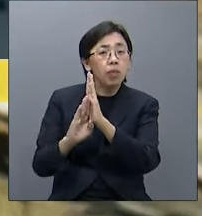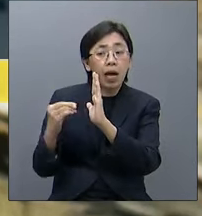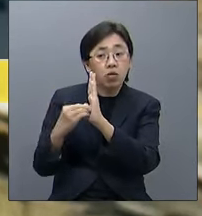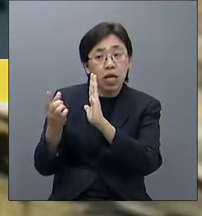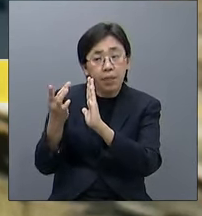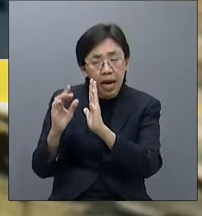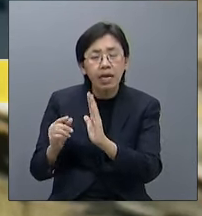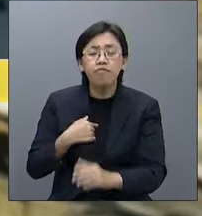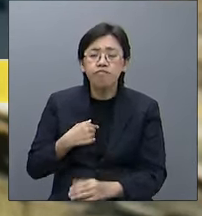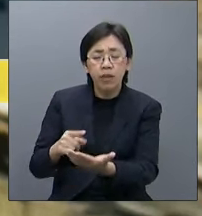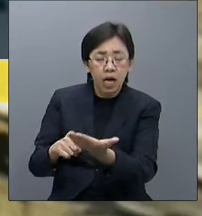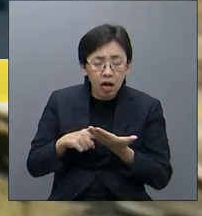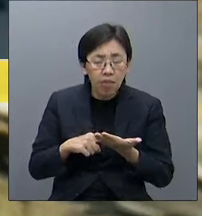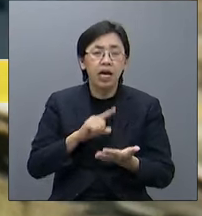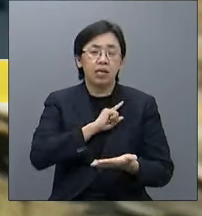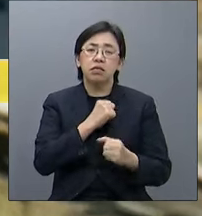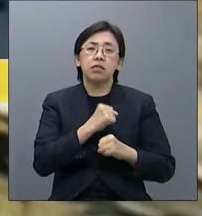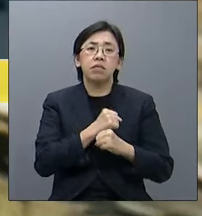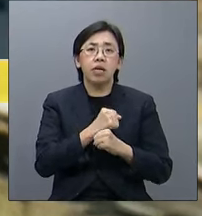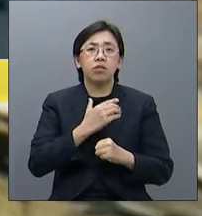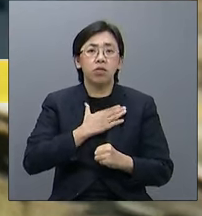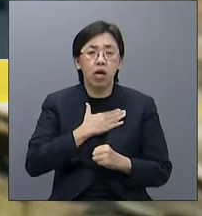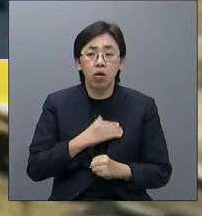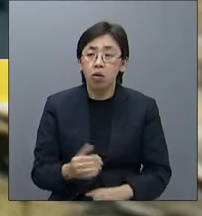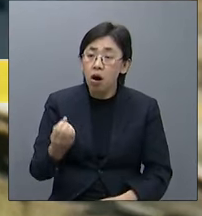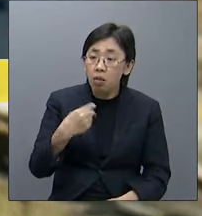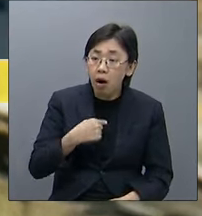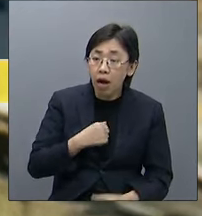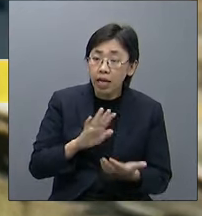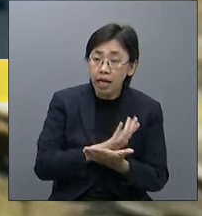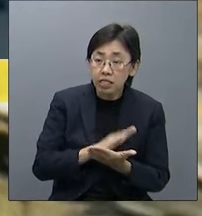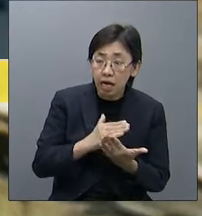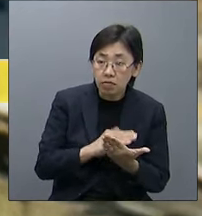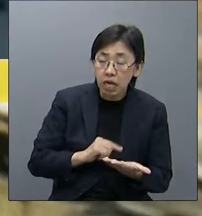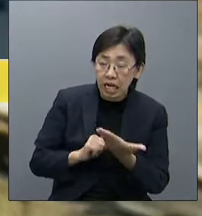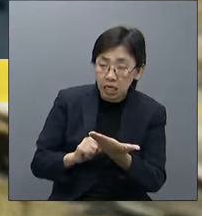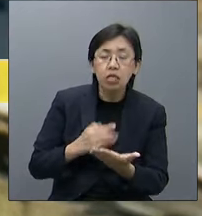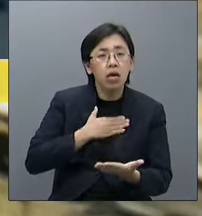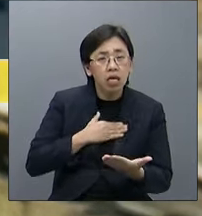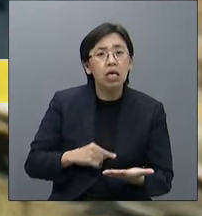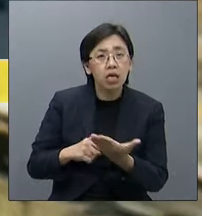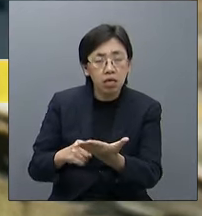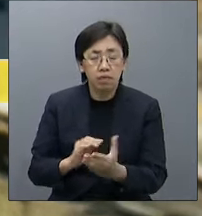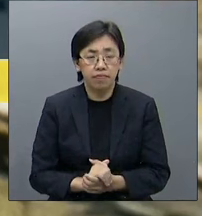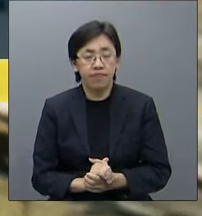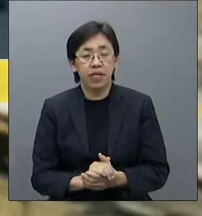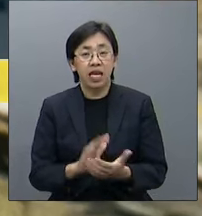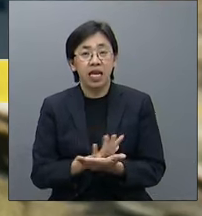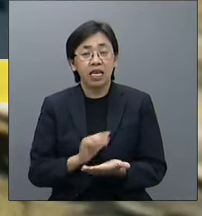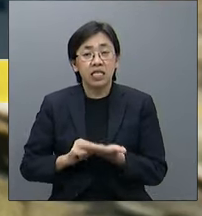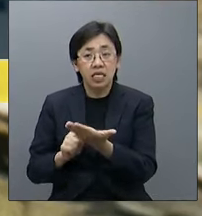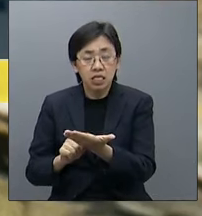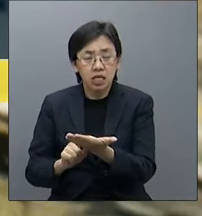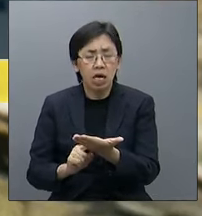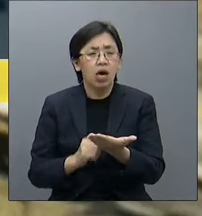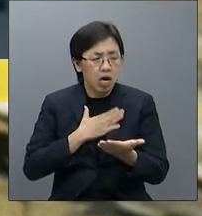ครับเราก็ทำหน้าที่เขาให้ไปยื่นข้อเสนอแล้วก็ยื่นนะครับแล้วก็ก่อนจะดำเนินการแน่นอนบริษัทก็มีที่ปรึกษาก